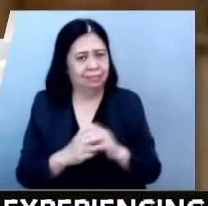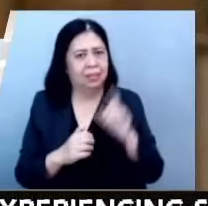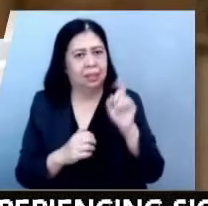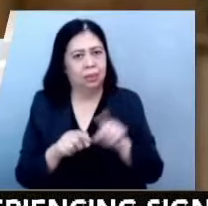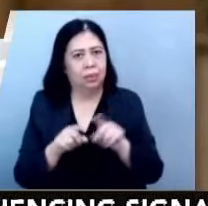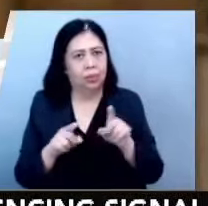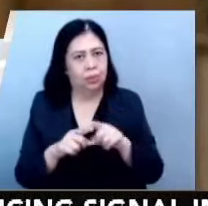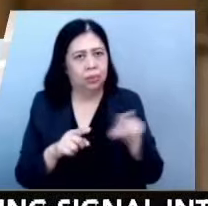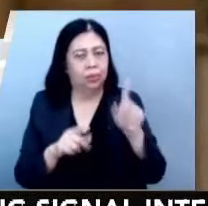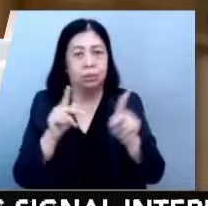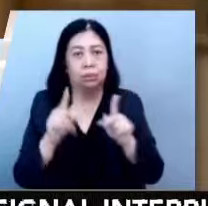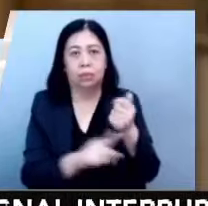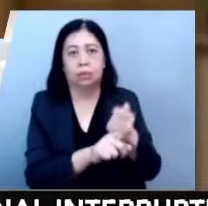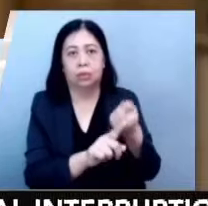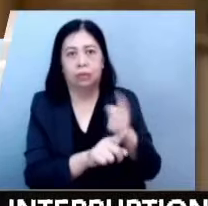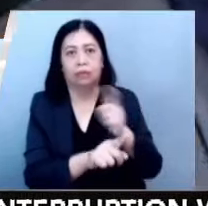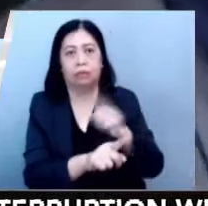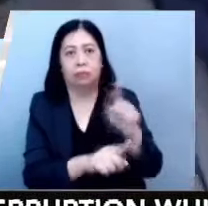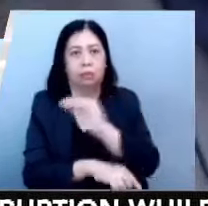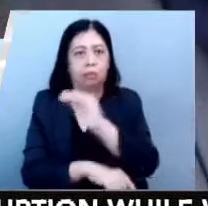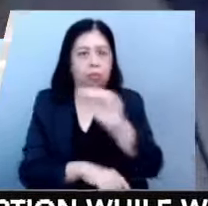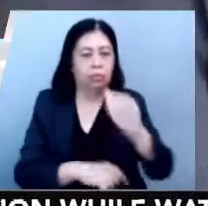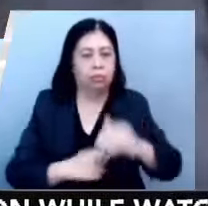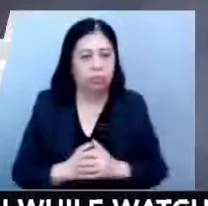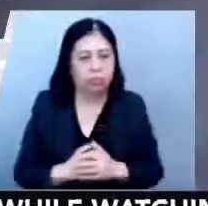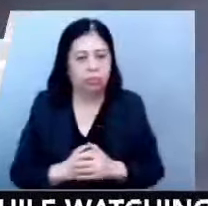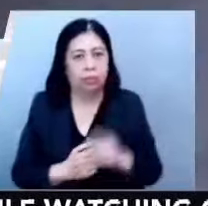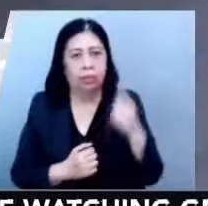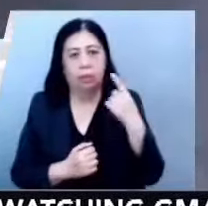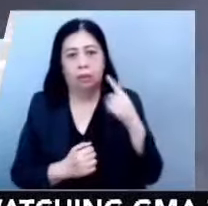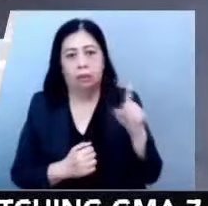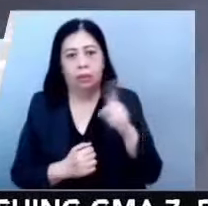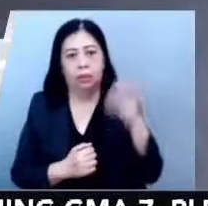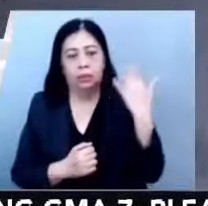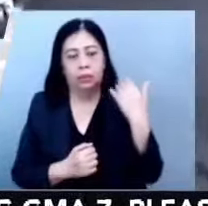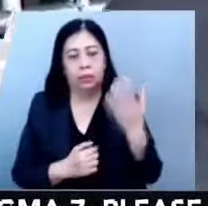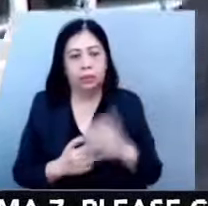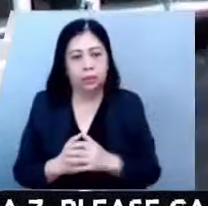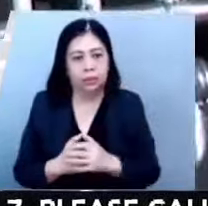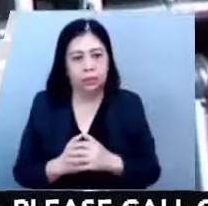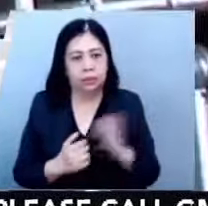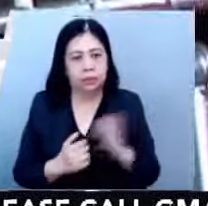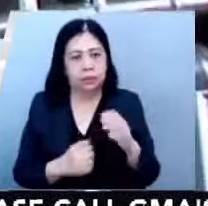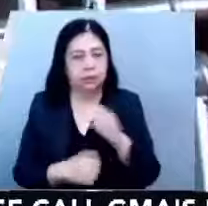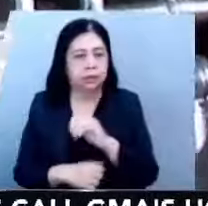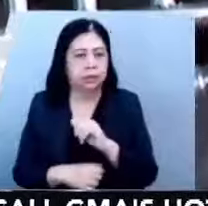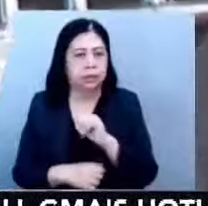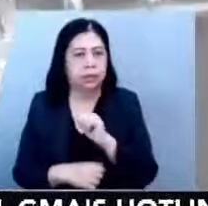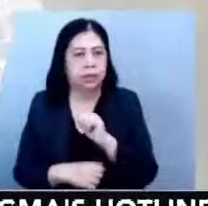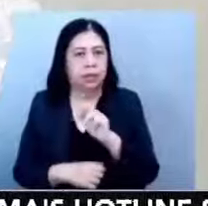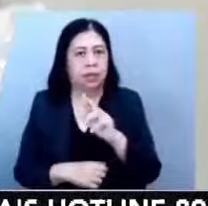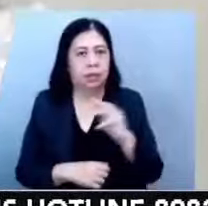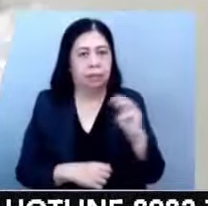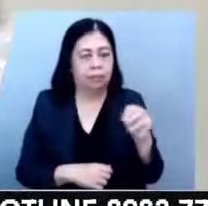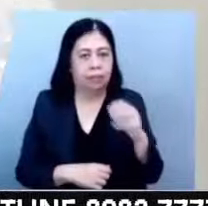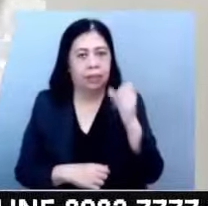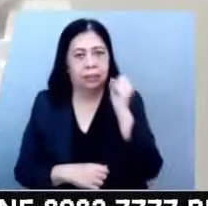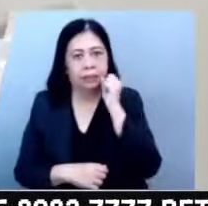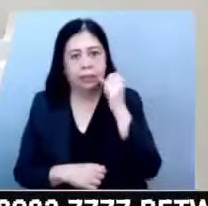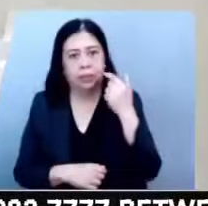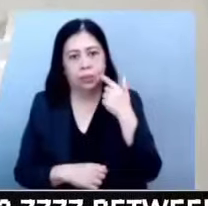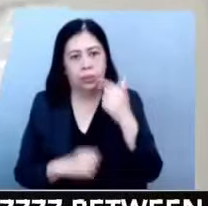residente manggaling ang panawagan para naman sa dating mambabatas ng Autonomous Region in Muslim Mindanao na si Samira Gutok,